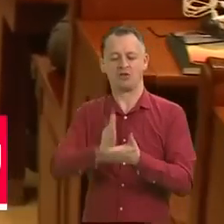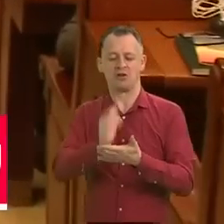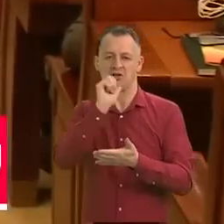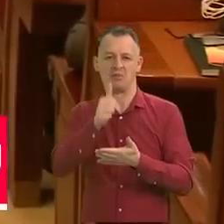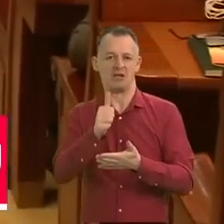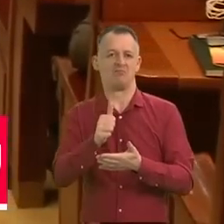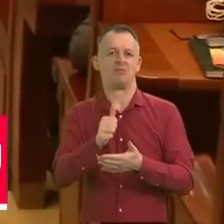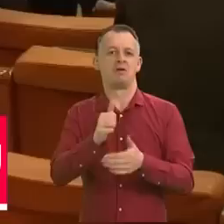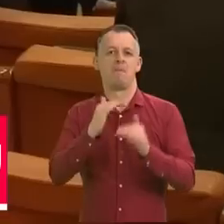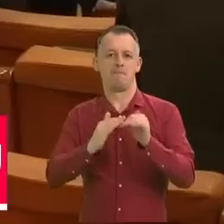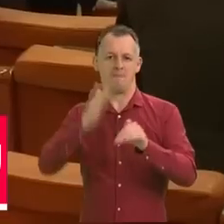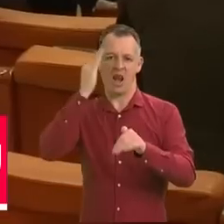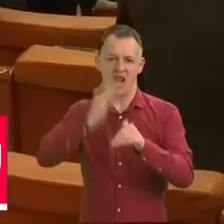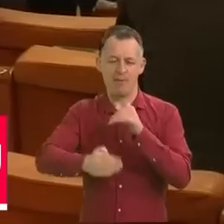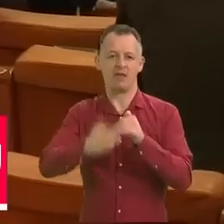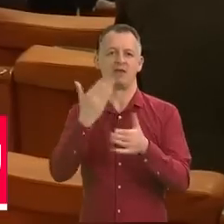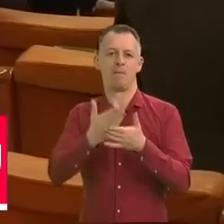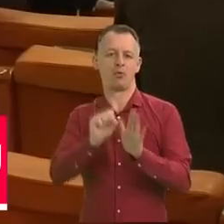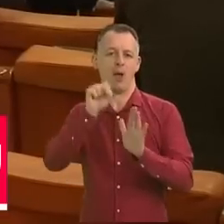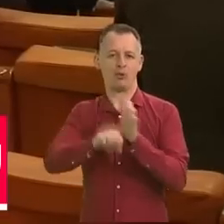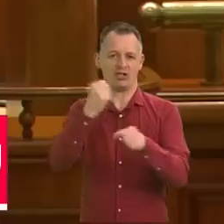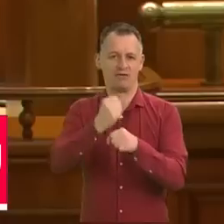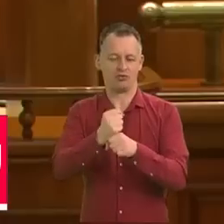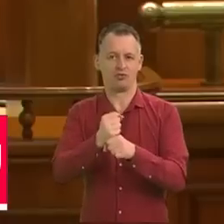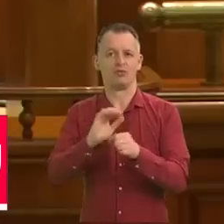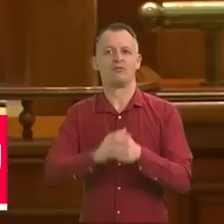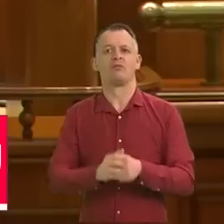această infracțiune și a fost trimis la vot în forma adoptată de guvern.